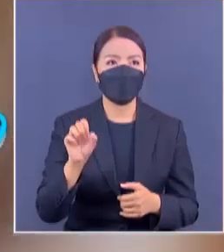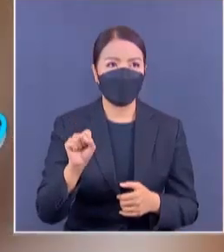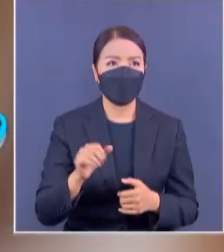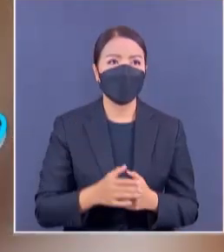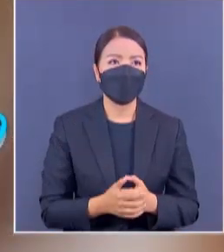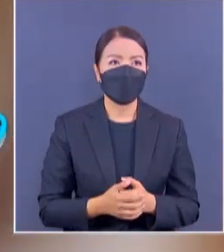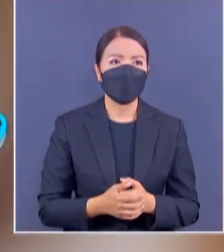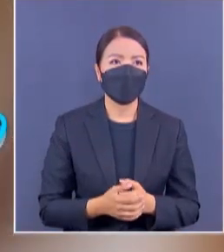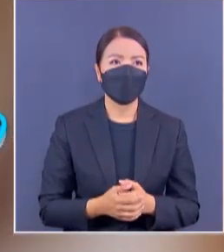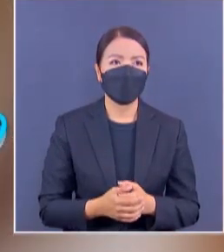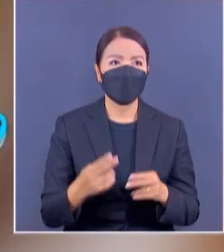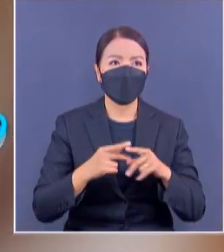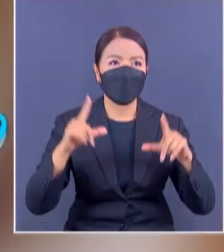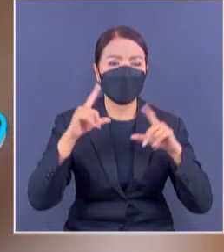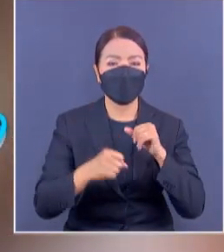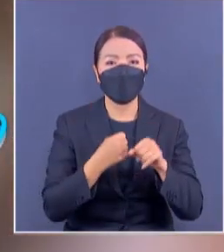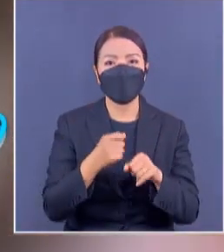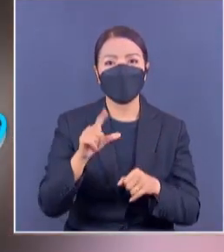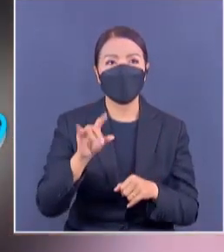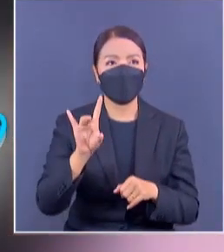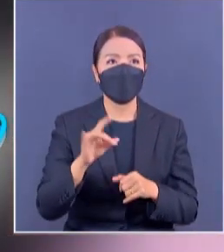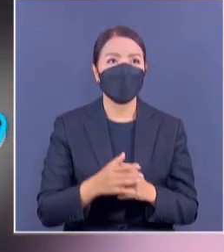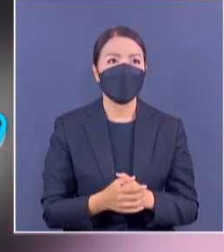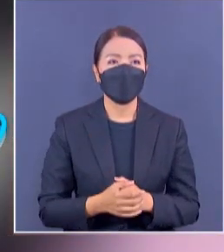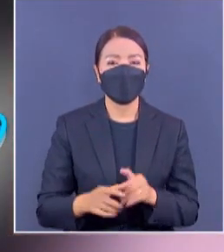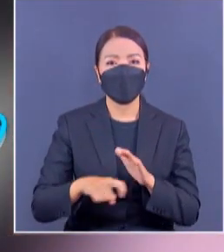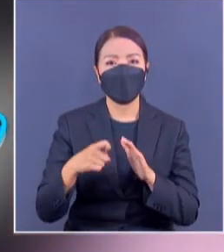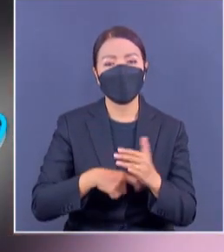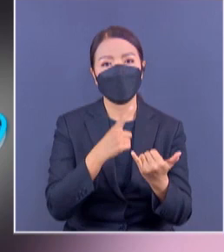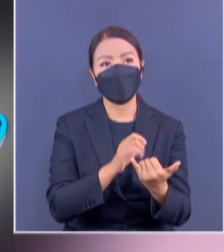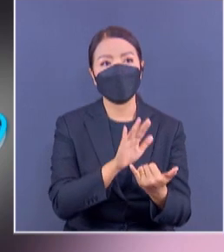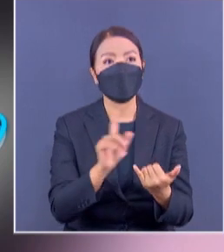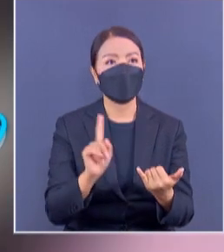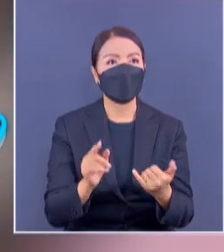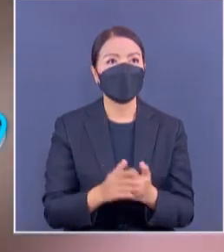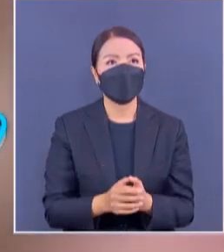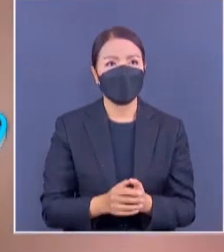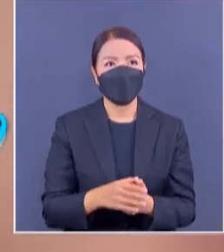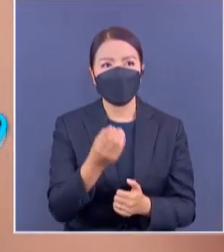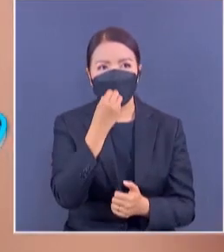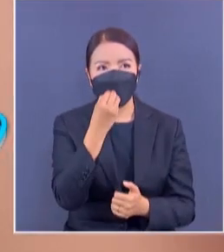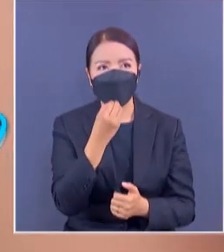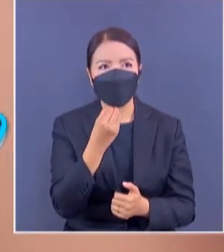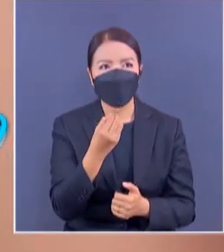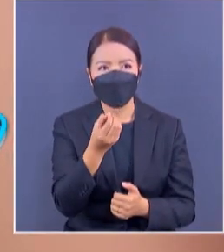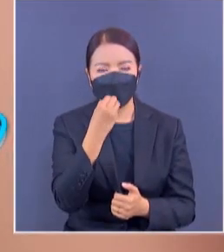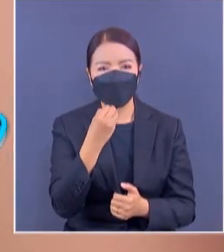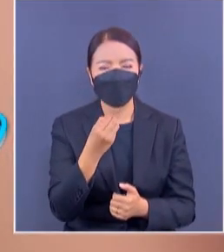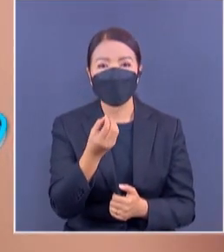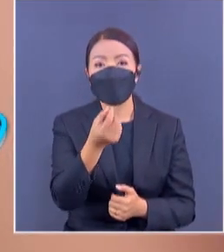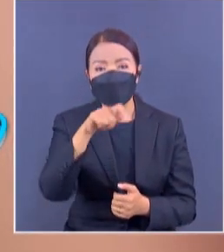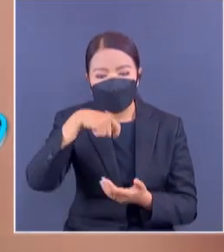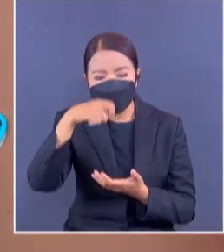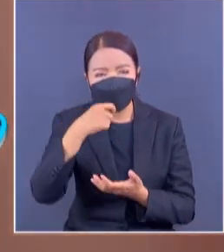เน็ตไอดอลชื่อดังวัย28ปีโดยมีรายงานสาเหตุการเสียชีวิตมาจากการรับประทานอาหารจนเศษอาหารติดหลอดลมนะ